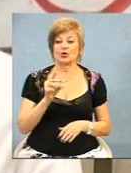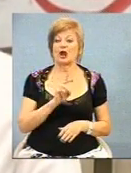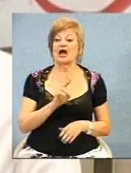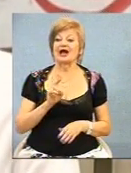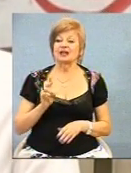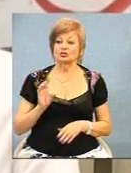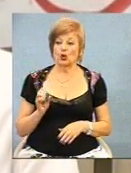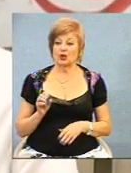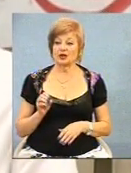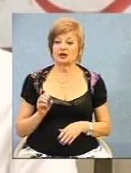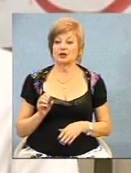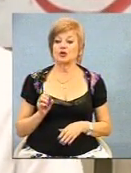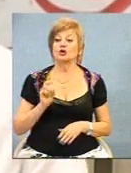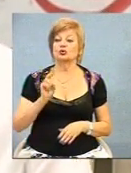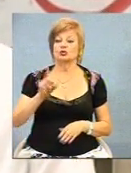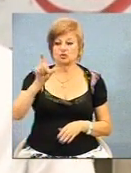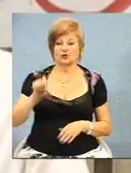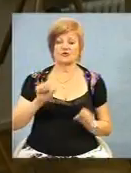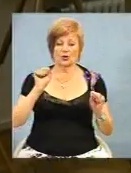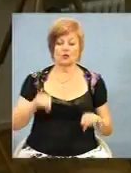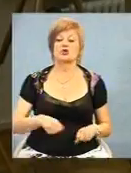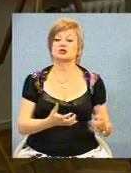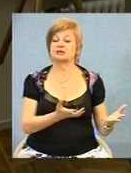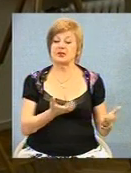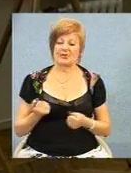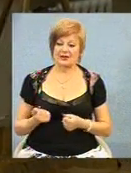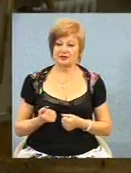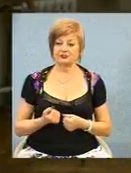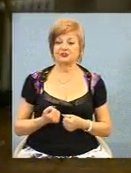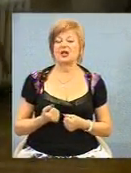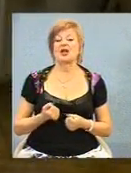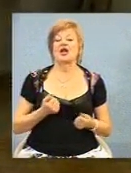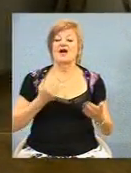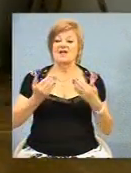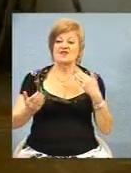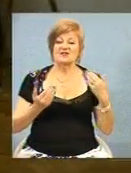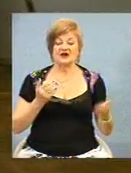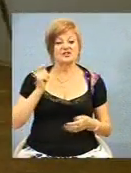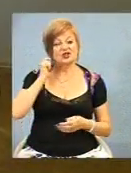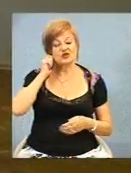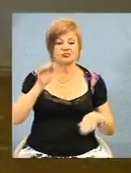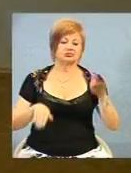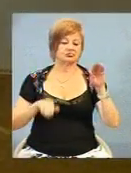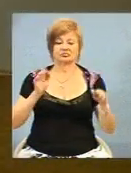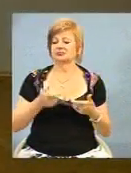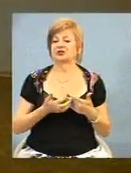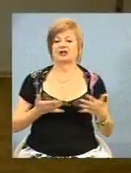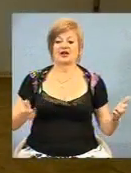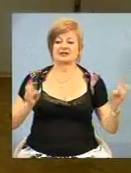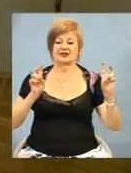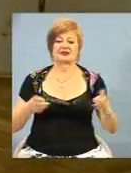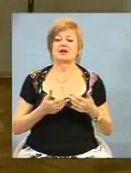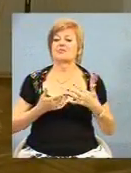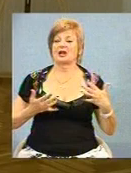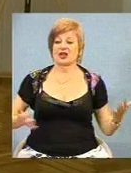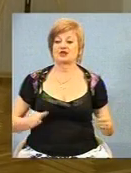который какой-то человек хочет. Учасники виставки не обмежують ані за віком, ані за тематикою. Роботи здебільшого